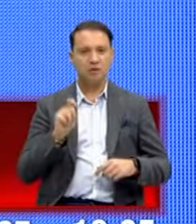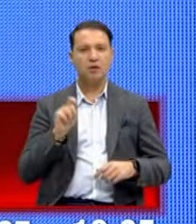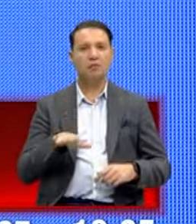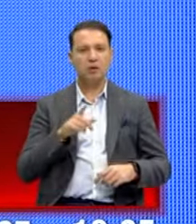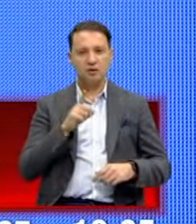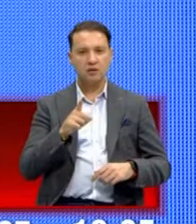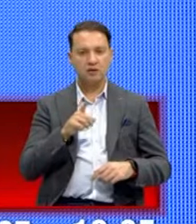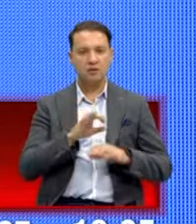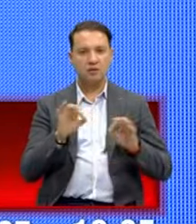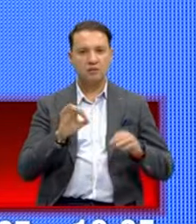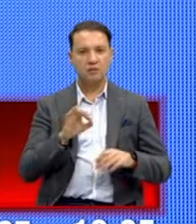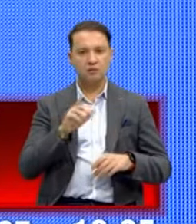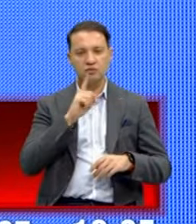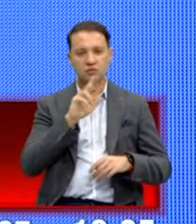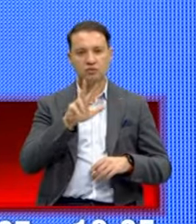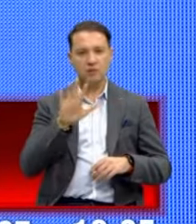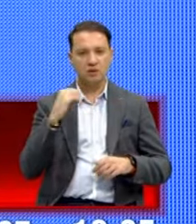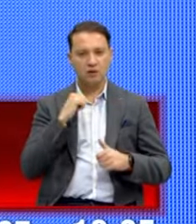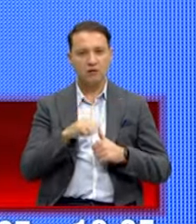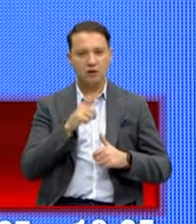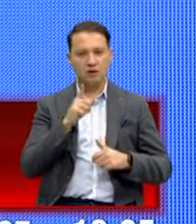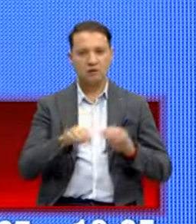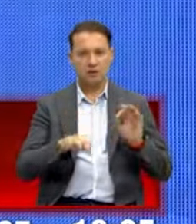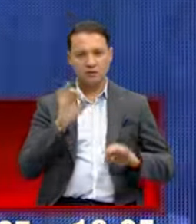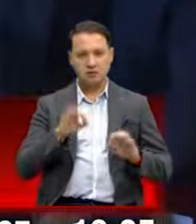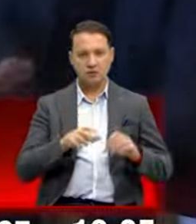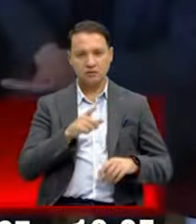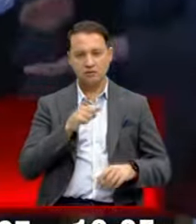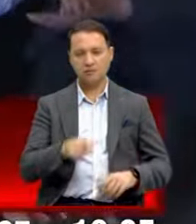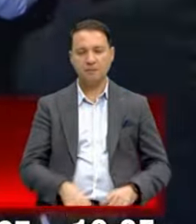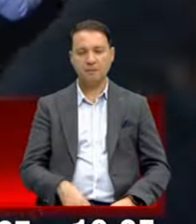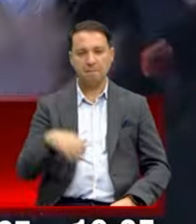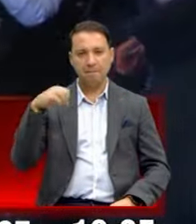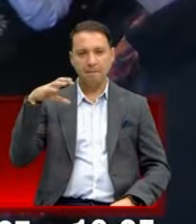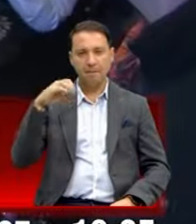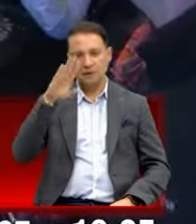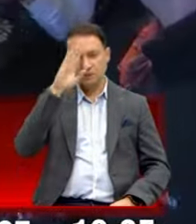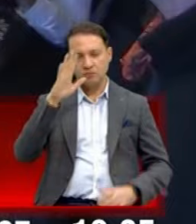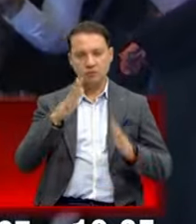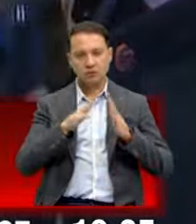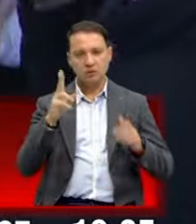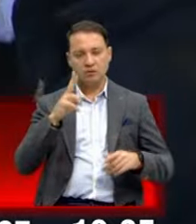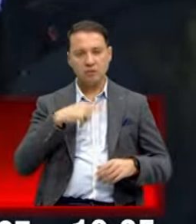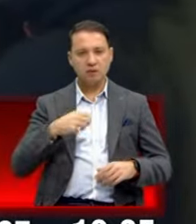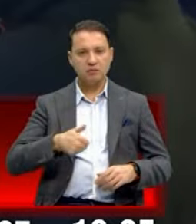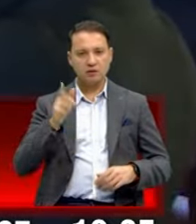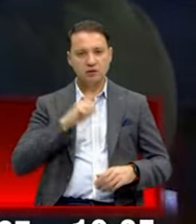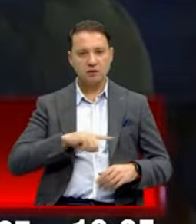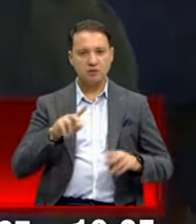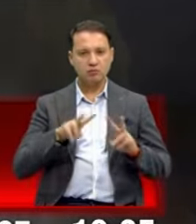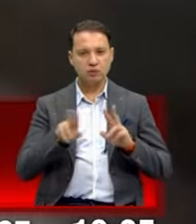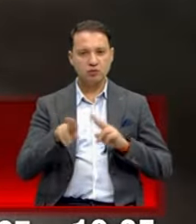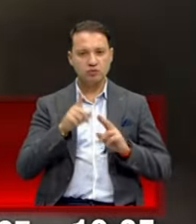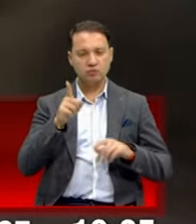yapmadığı tam 135 kez denetlendi. AK Parti İstanbul Büyükşehir Belediye Başkan Adayı